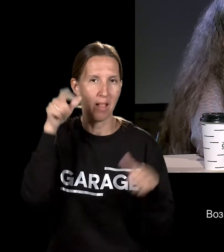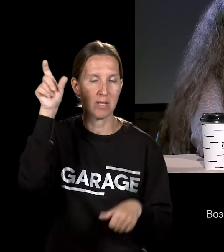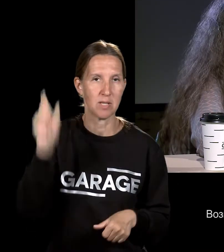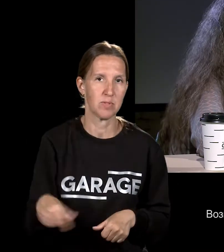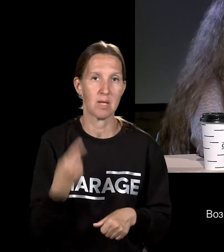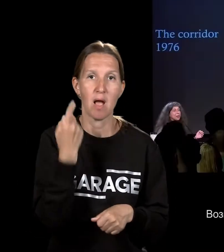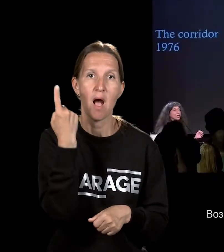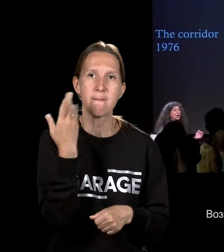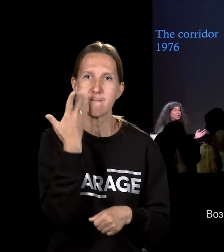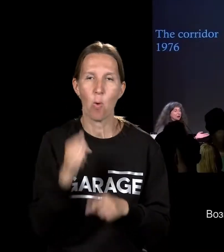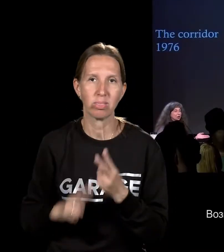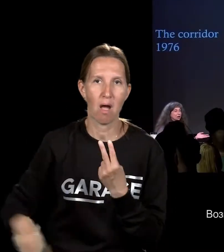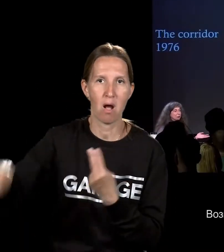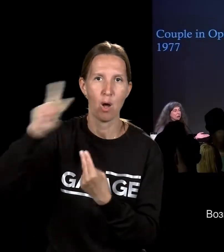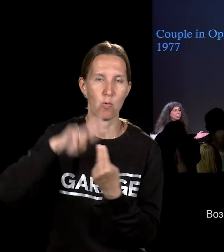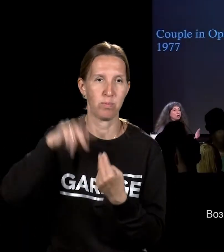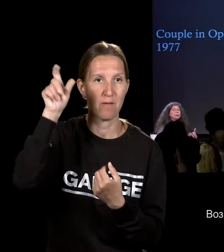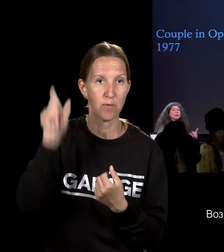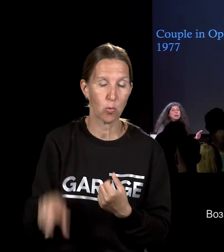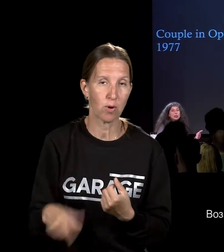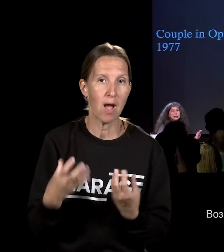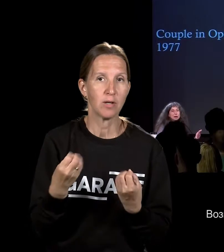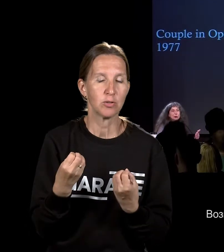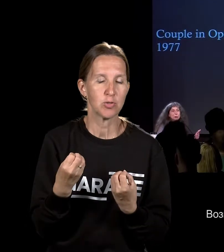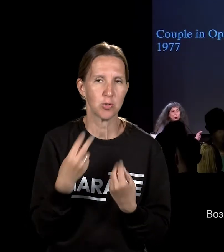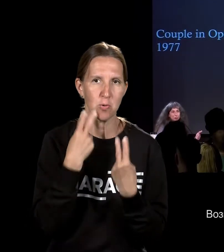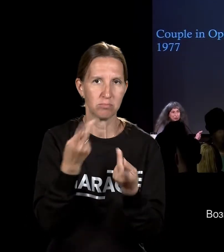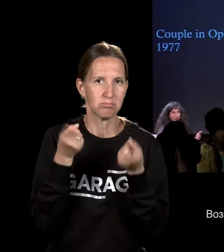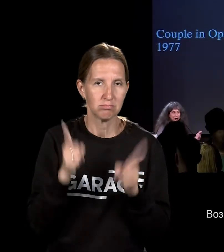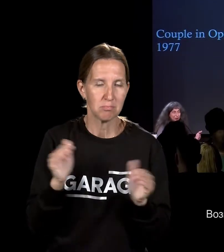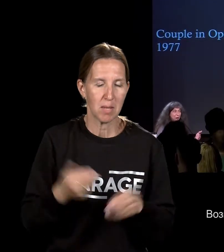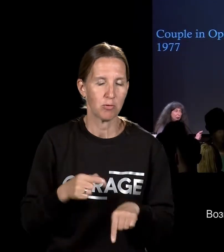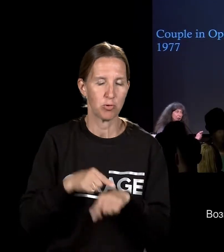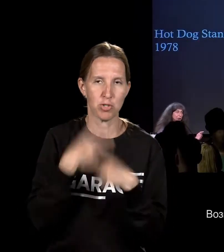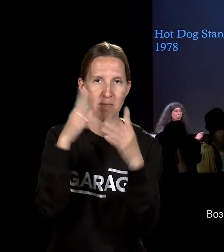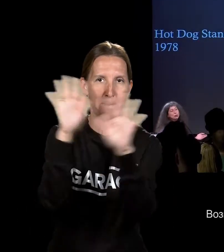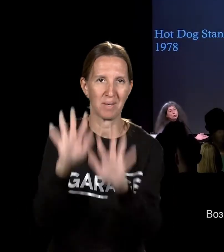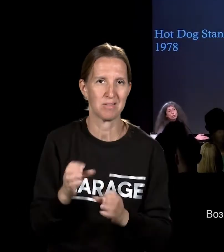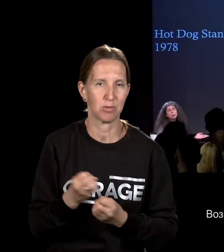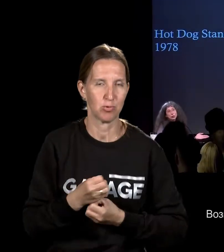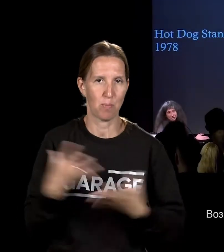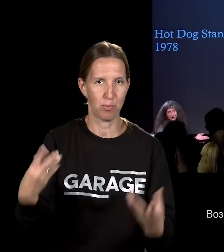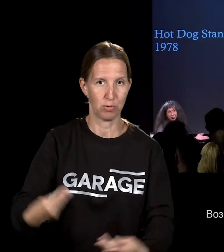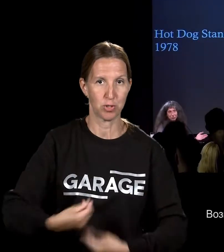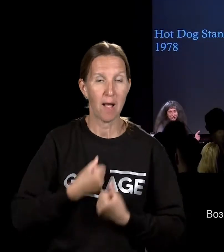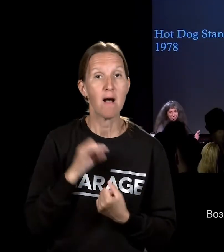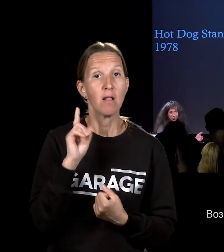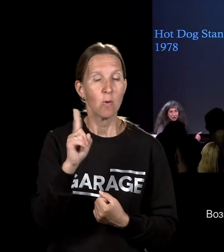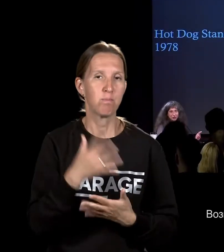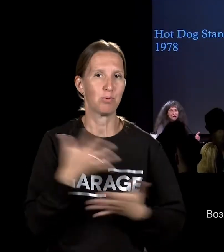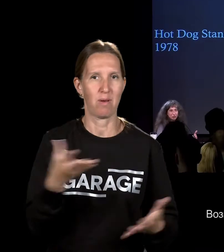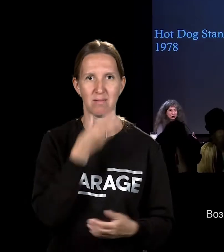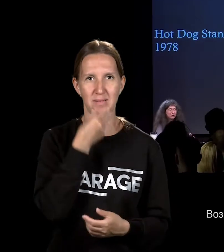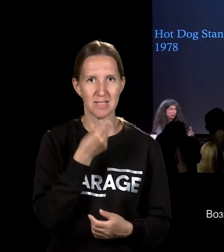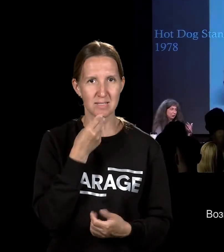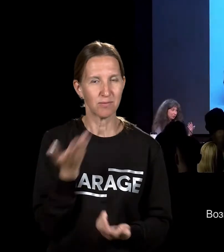монохромные фигуры, в тех же самых, как бы, ещё менее реальные, ещё более призрачные, ну и более красивые, потому что,